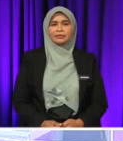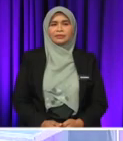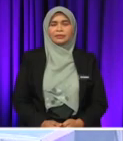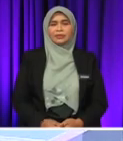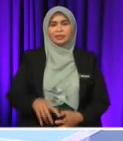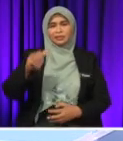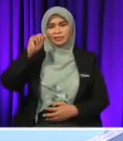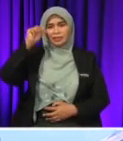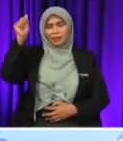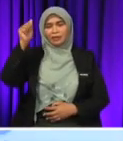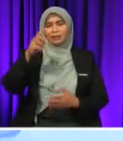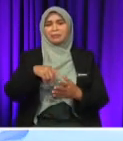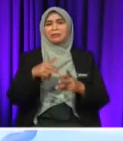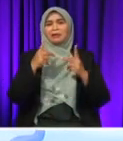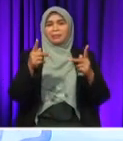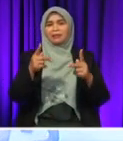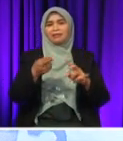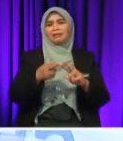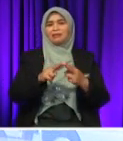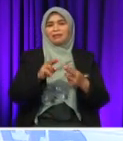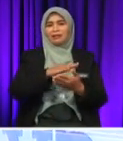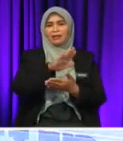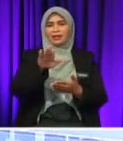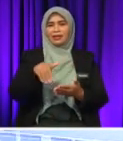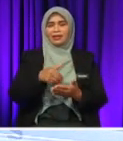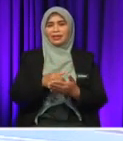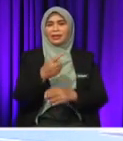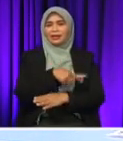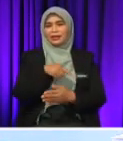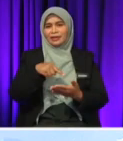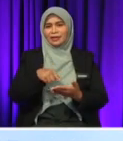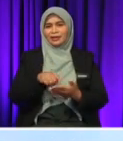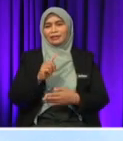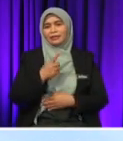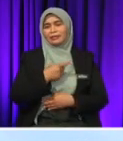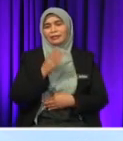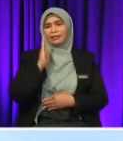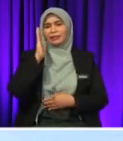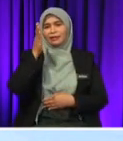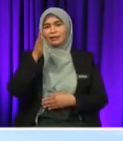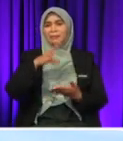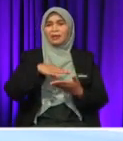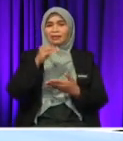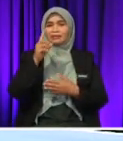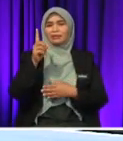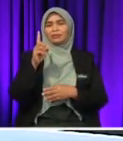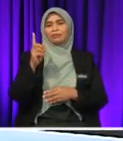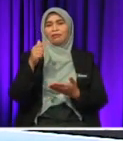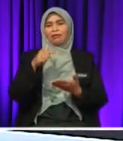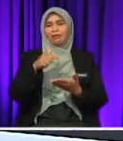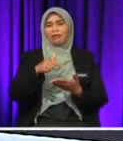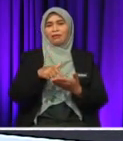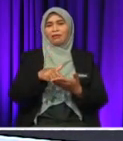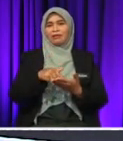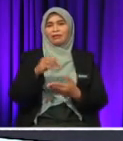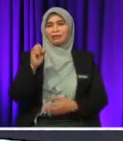Assalamualaikum apa kabar semua oke Hari ini kita akan mempelajari satu lagi subjek nah ini